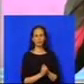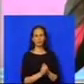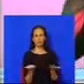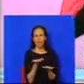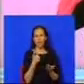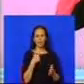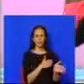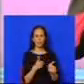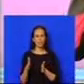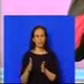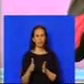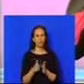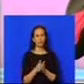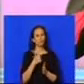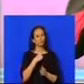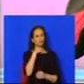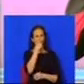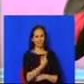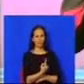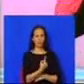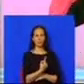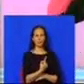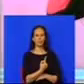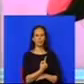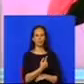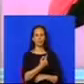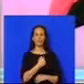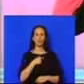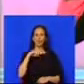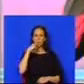ואיך אני מסתדרת עם זה. אני אומרת